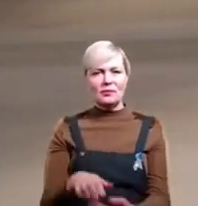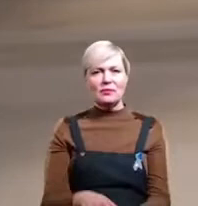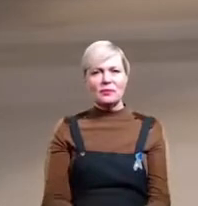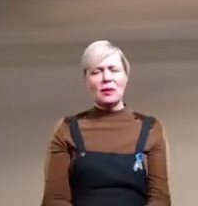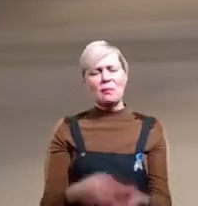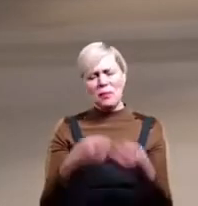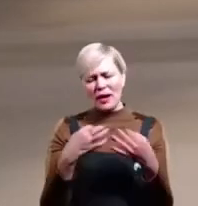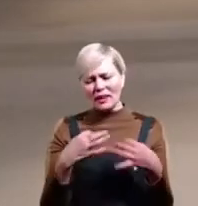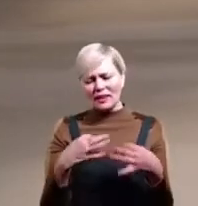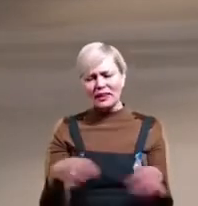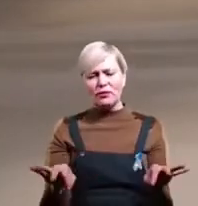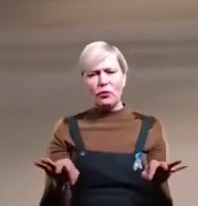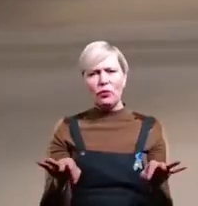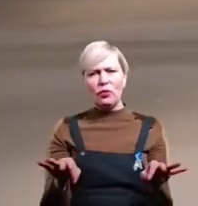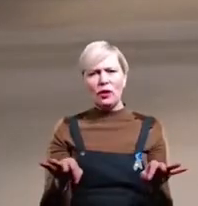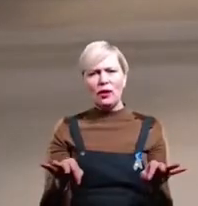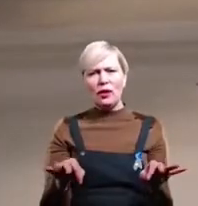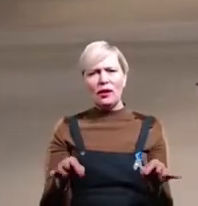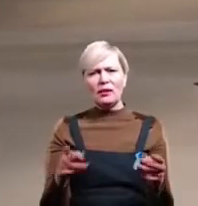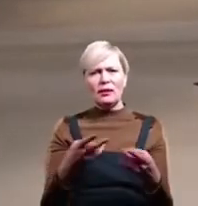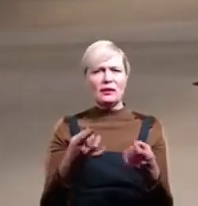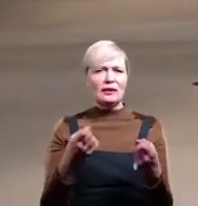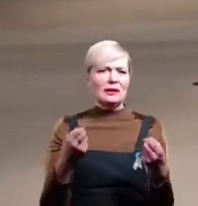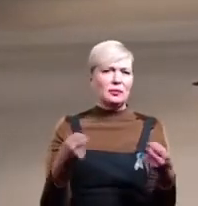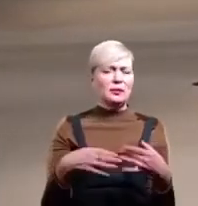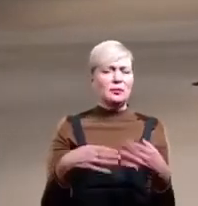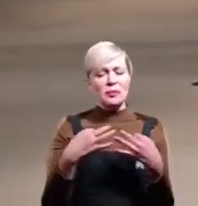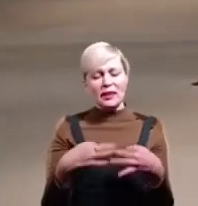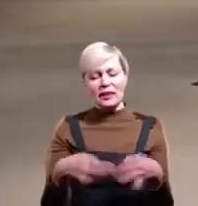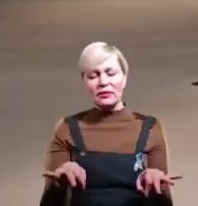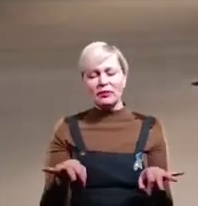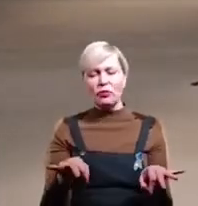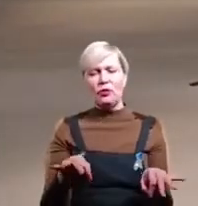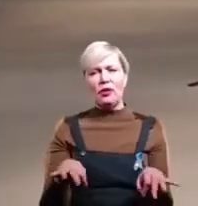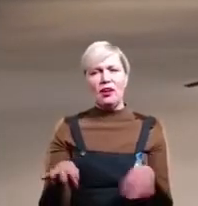произвольно. Это не значит, что типа надо специально их как-то делать. Произвольное движение рук.